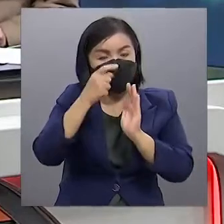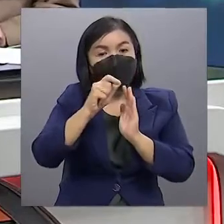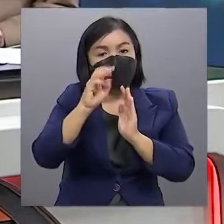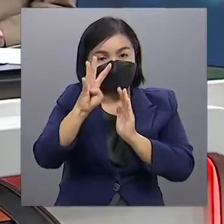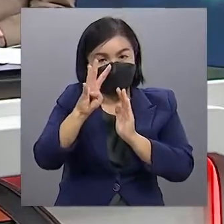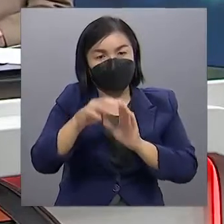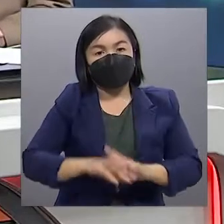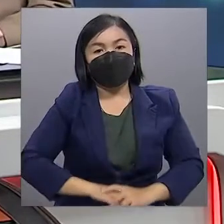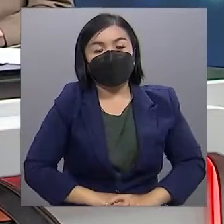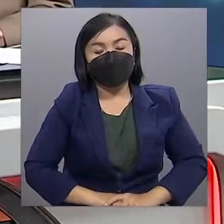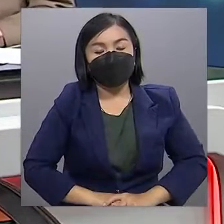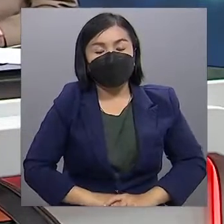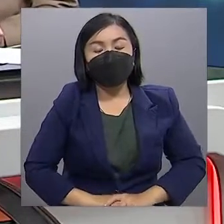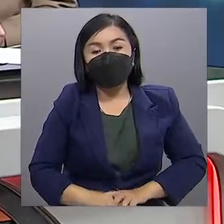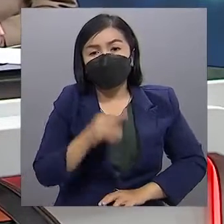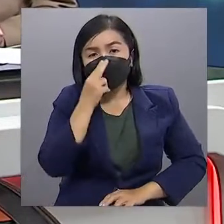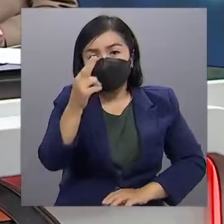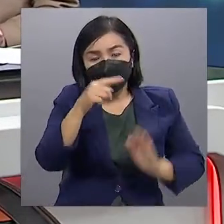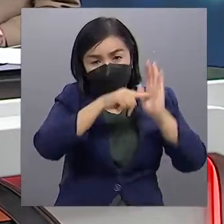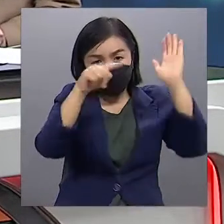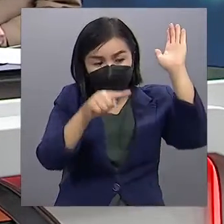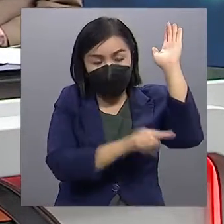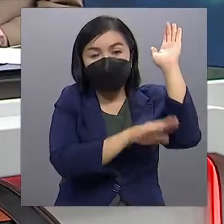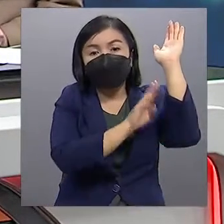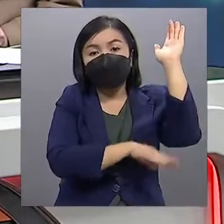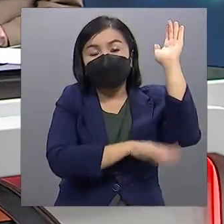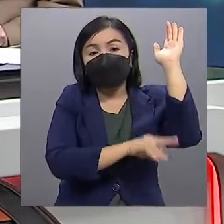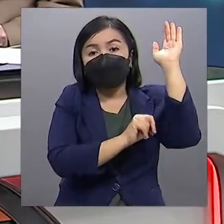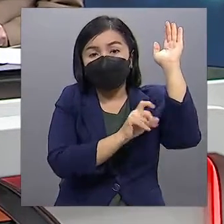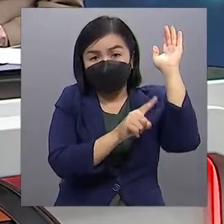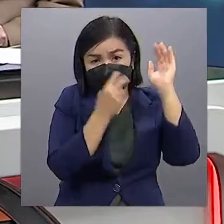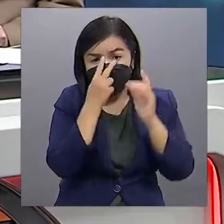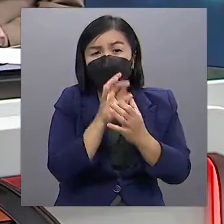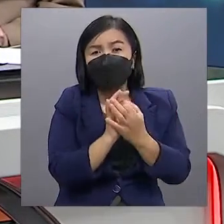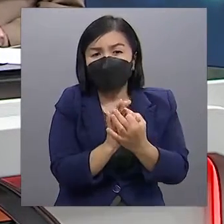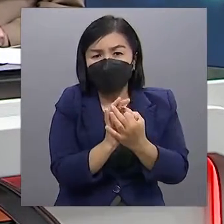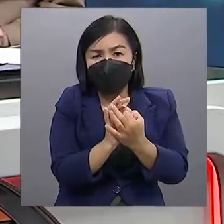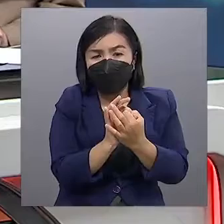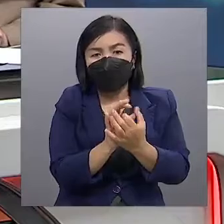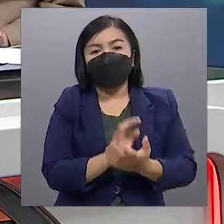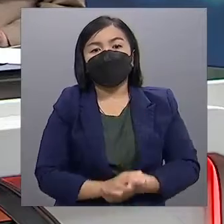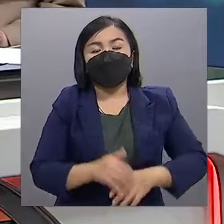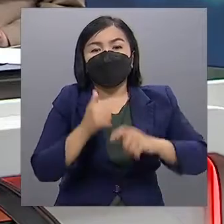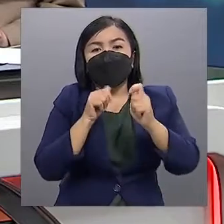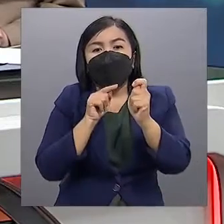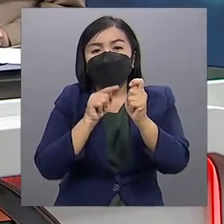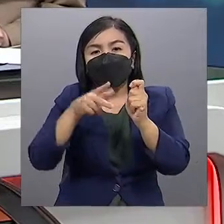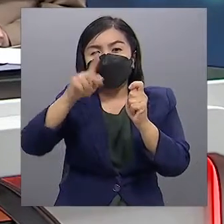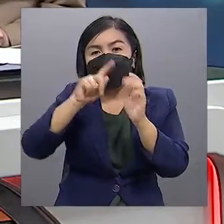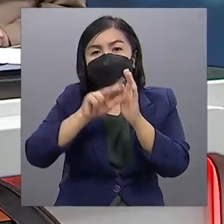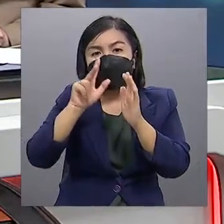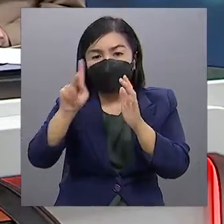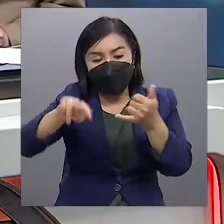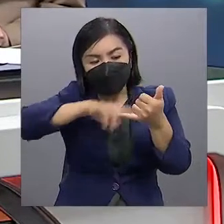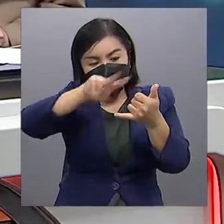อยู่ที่จังหวัดนครศรีธรรมราชสถานการณ์น่ากังวลเลยทีเดียวค่ะนายอำเภอปากพนังการตรวจเชิมรุกวัน